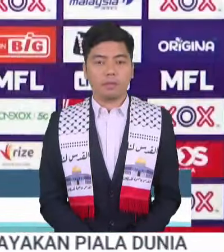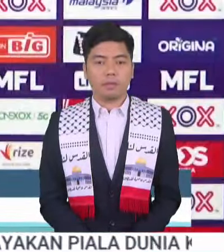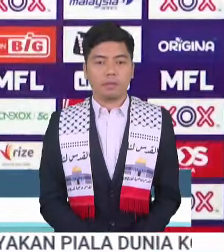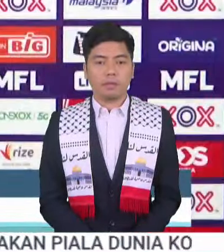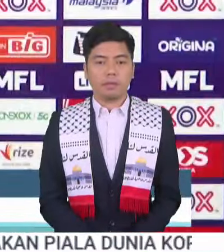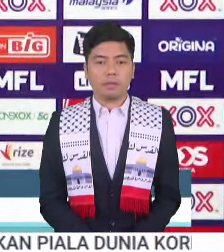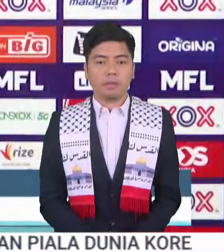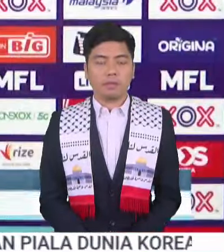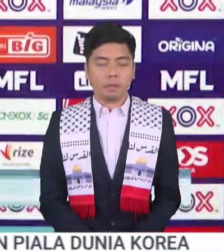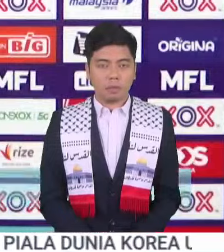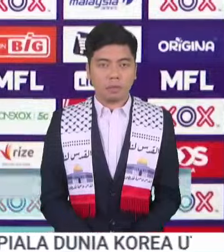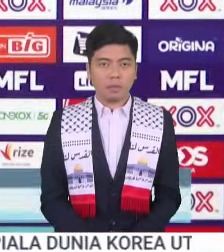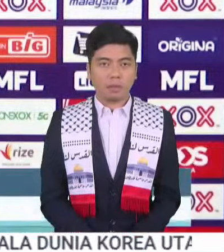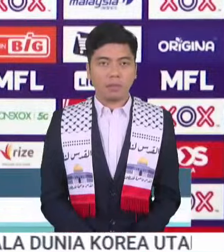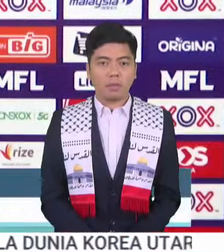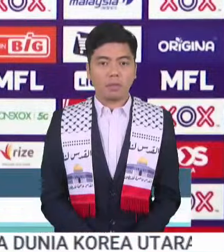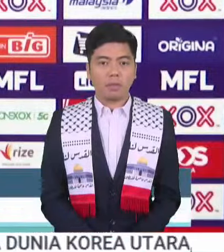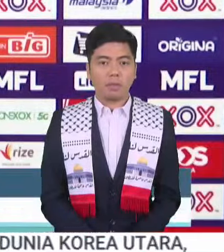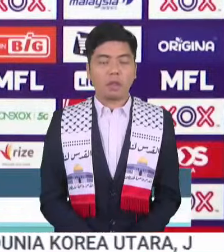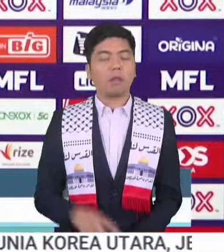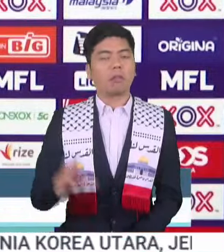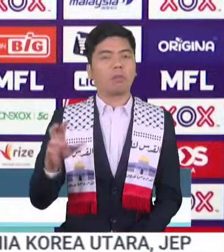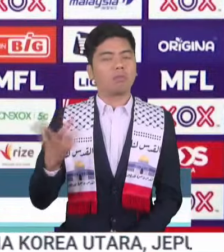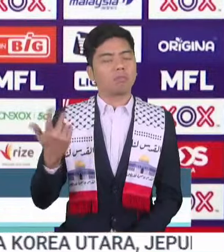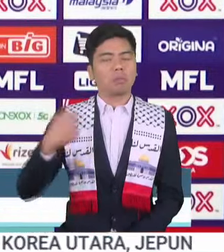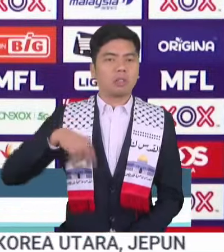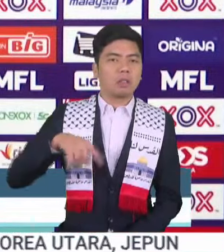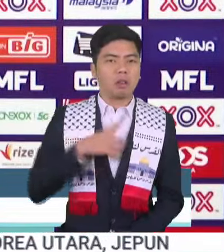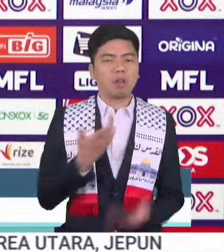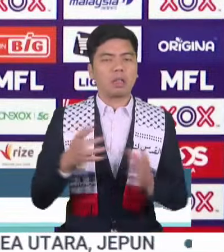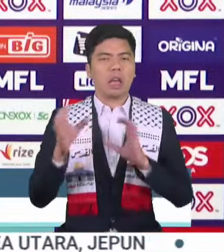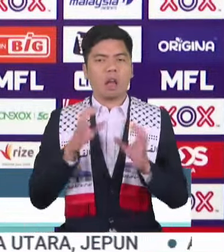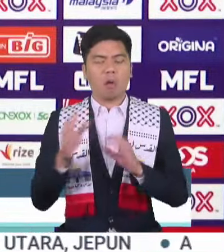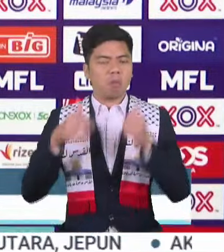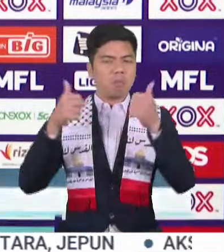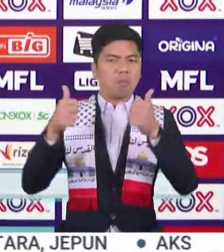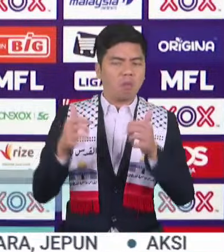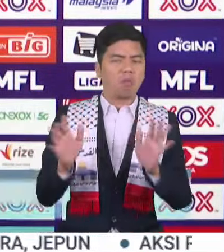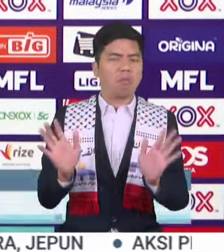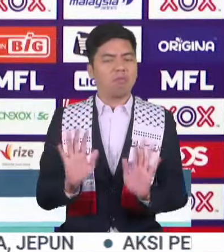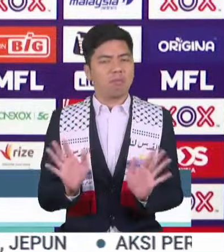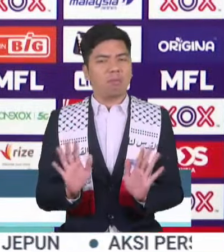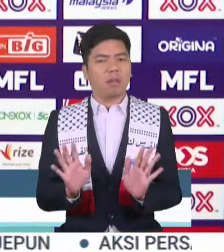Walaupun tidaklah boleh saya katakan perfect ataupun